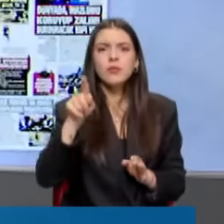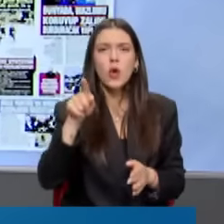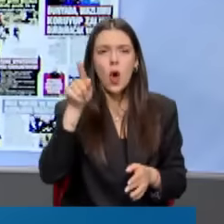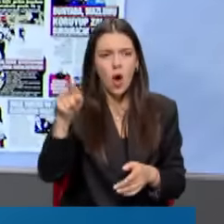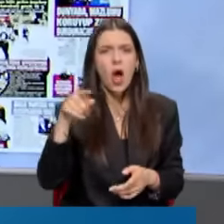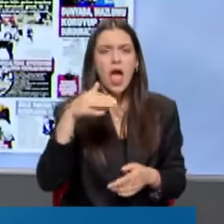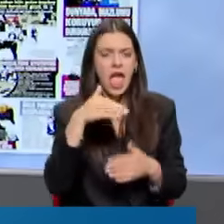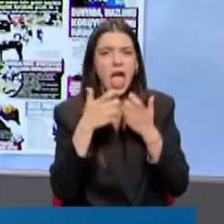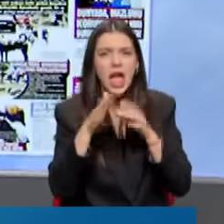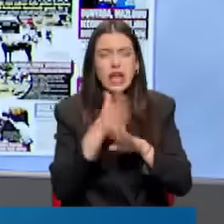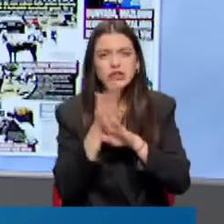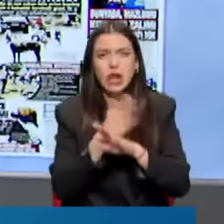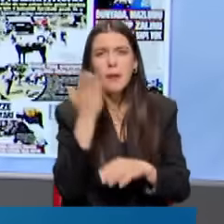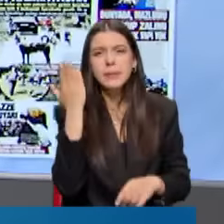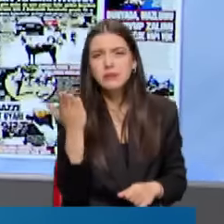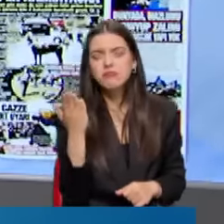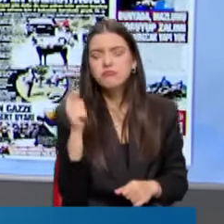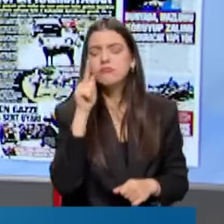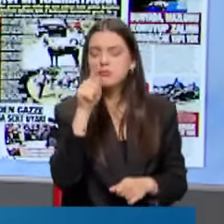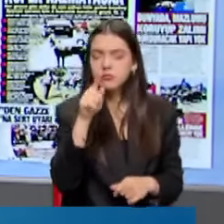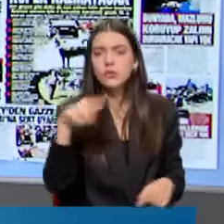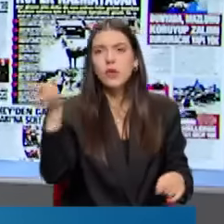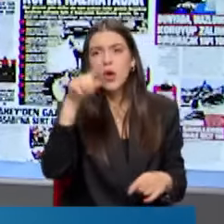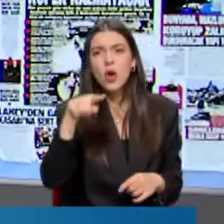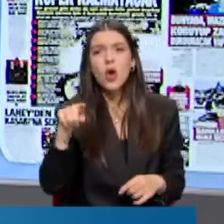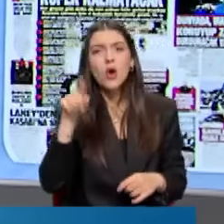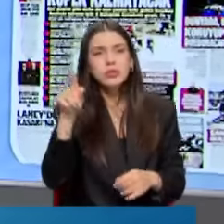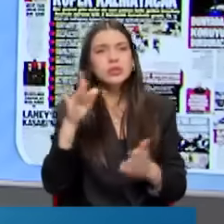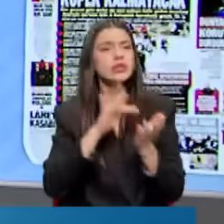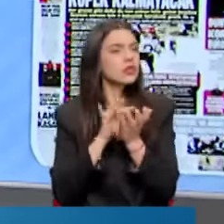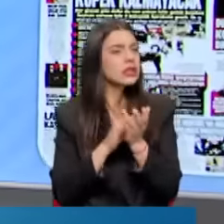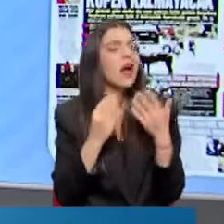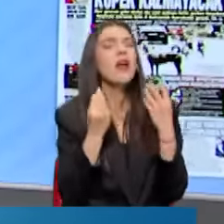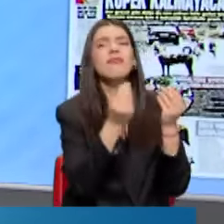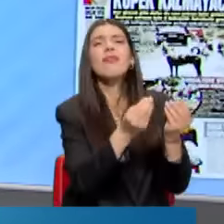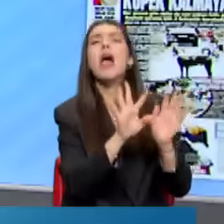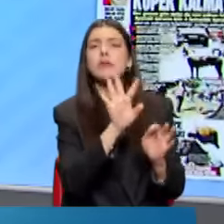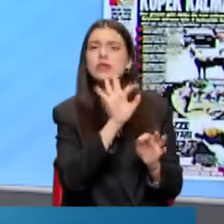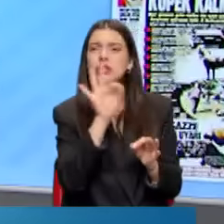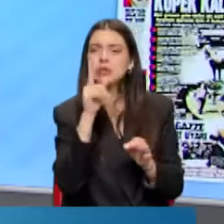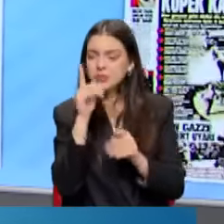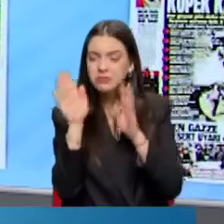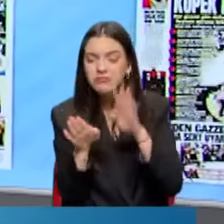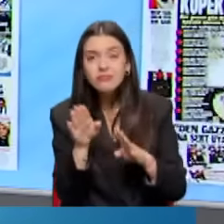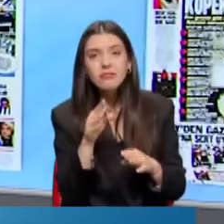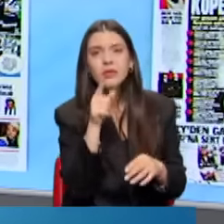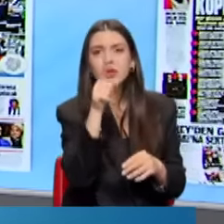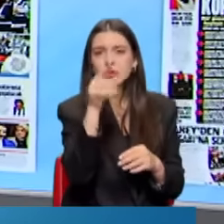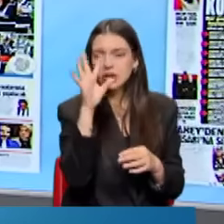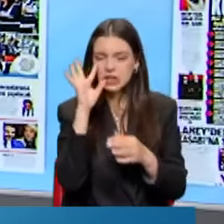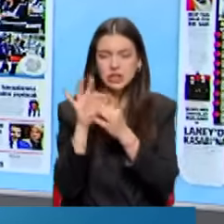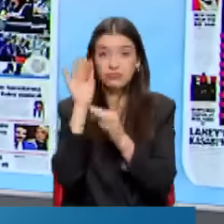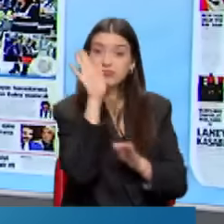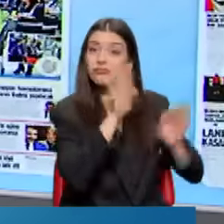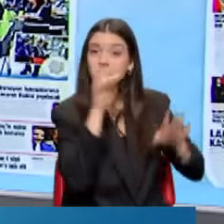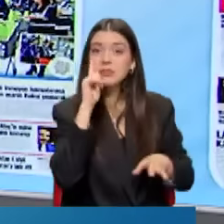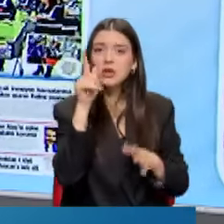yaptığımız Dolayısıyla istismara uğradıklarında dahi ceza veremediğimiz yapan fail